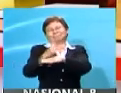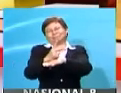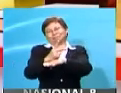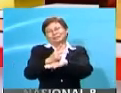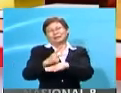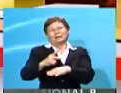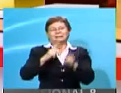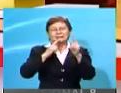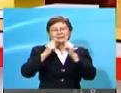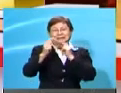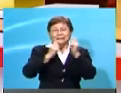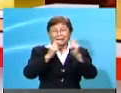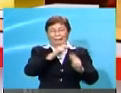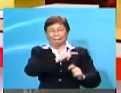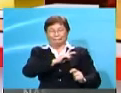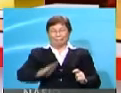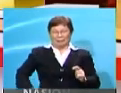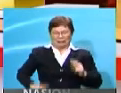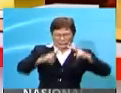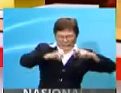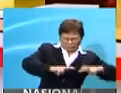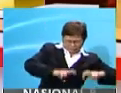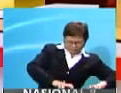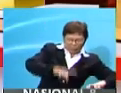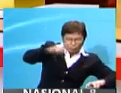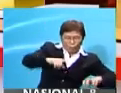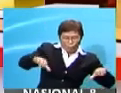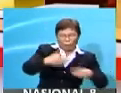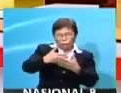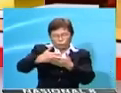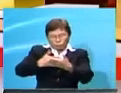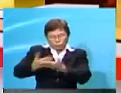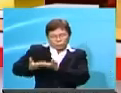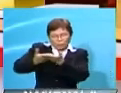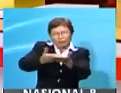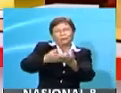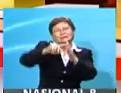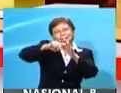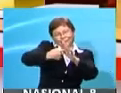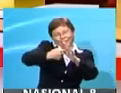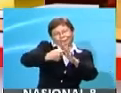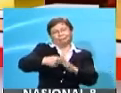Tiah Baginda kajian teliti dan menyeluruh perlu dibuat sebelum cadangan itu